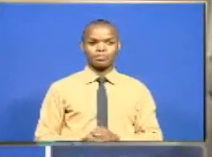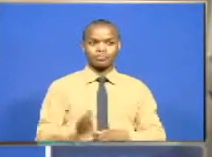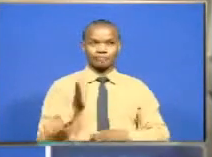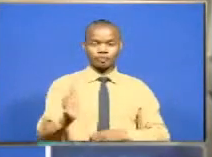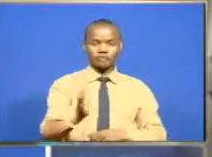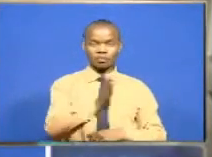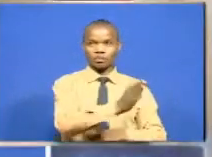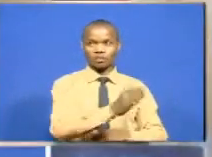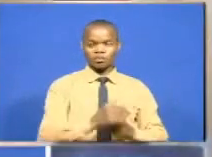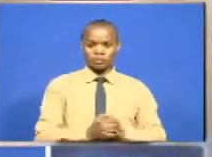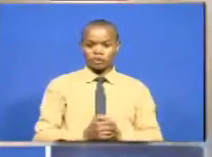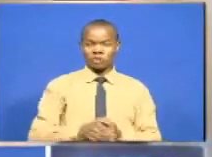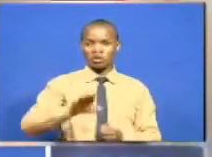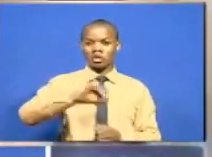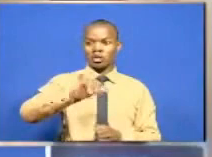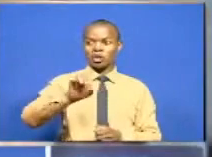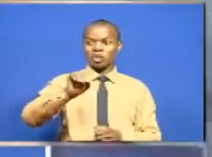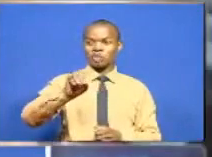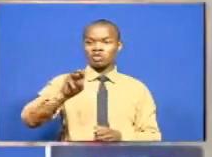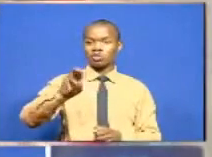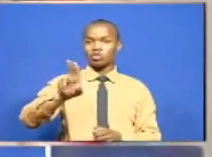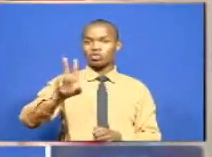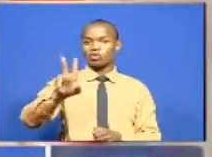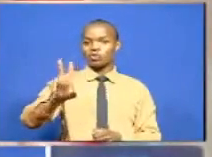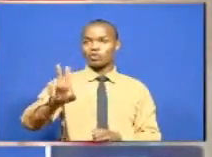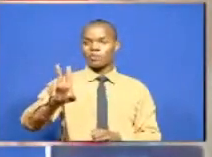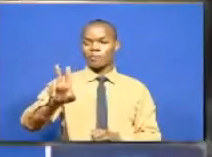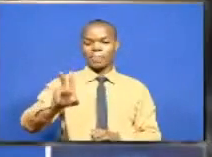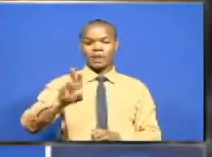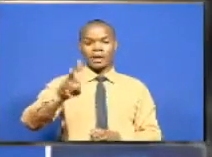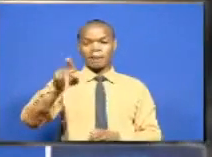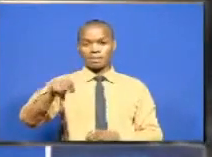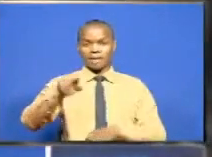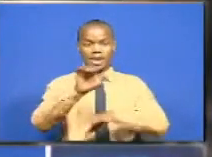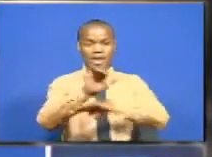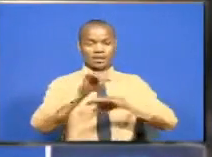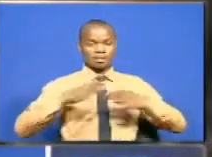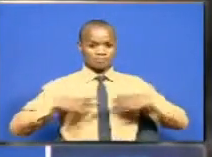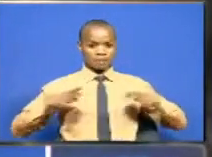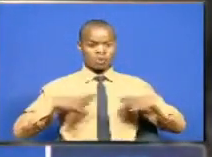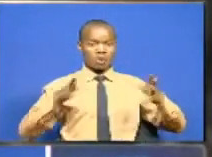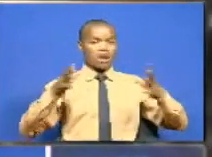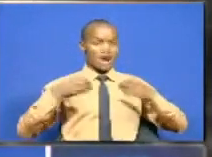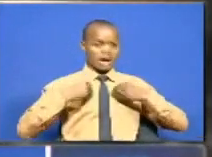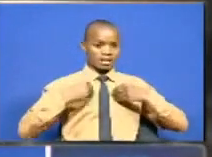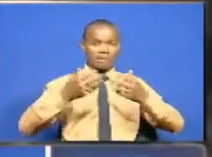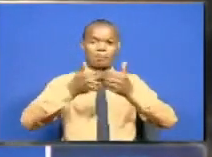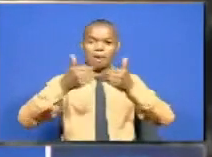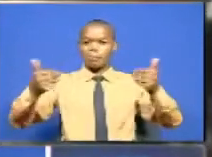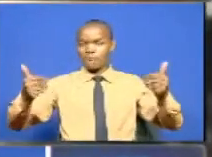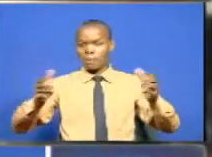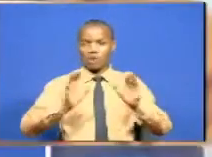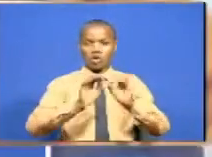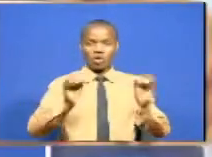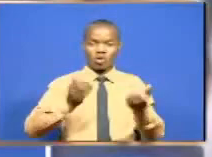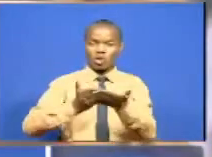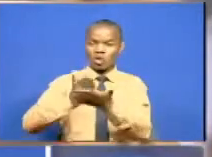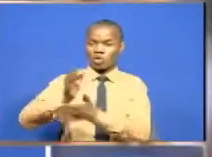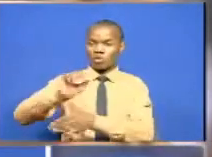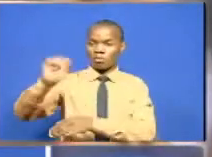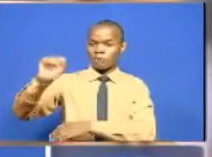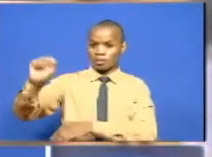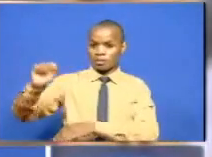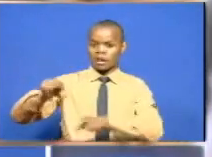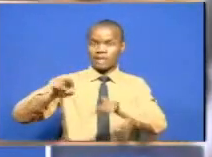Finally, Jomvu Member of Parliament Badi Twalib has called on Kenyans not to be divided by politicians through the Building Bridges